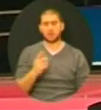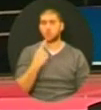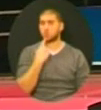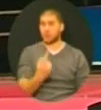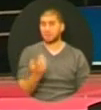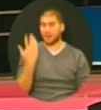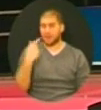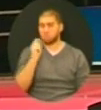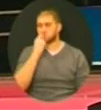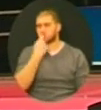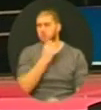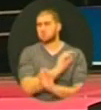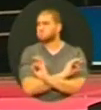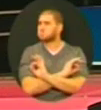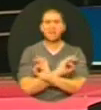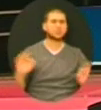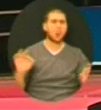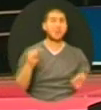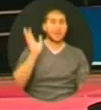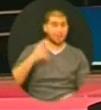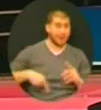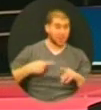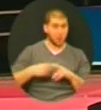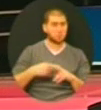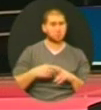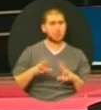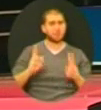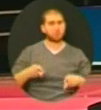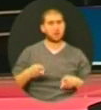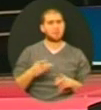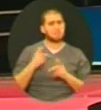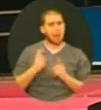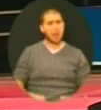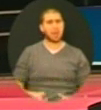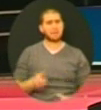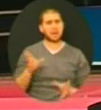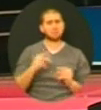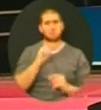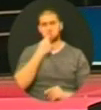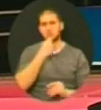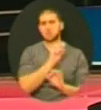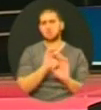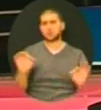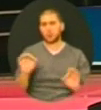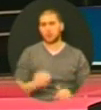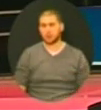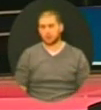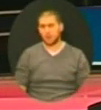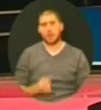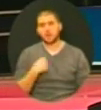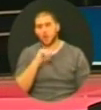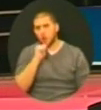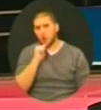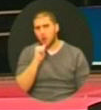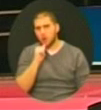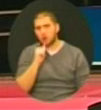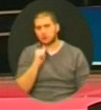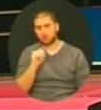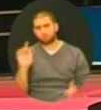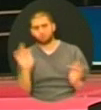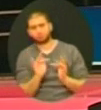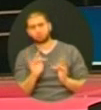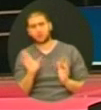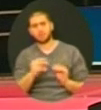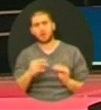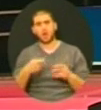טוענים שהיה מודיעין מצוין, שגם היום היו מוכנים לצאת למלחמה עם המודיעין המצוין שהיה להם אז. אני לא רוצה לחלוק על חבריי